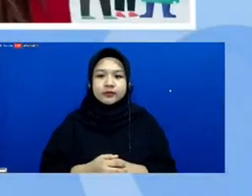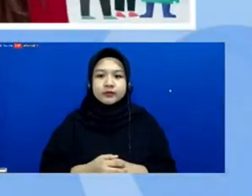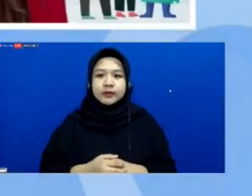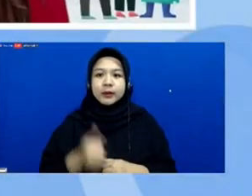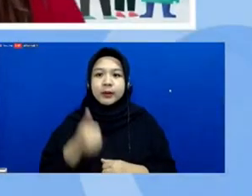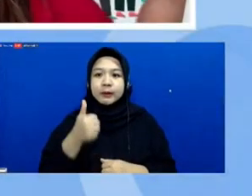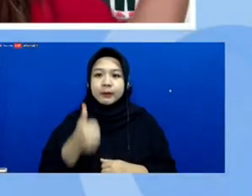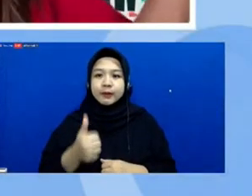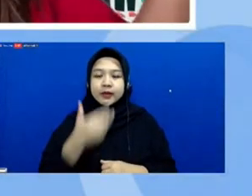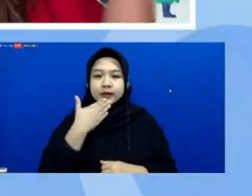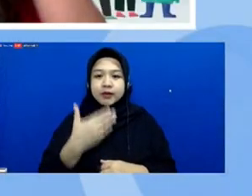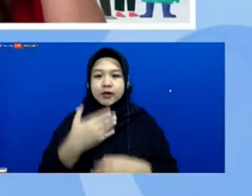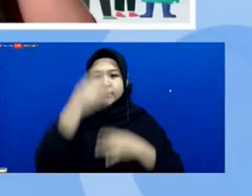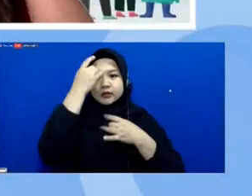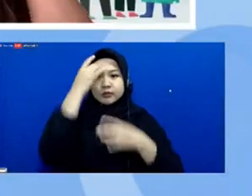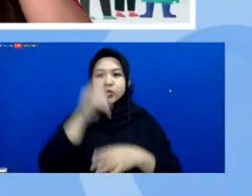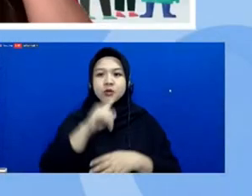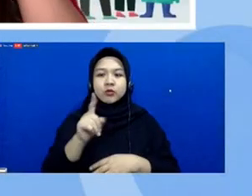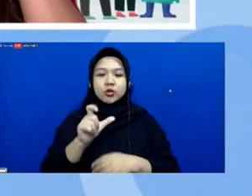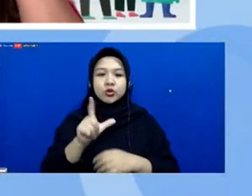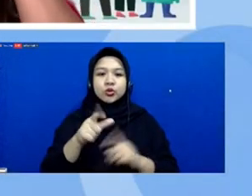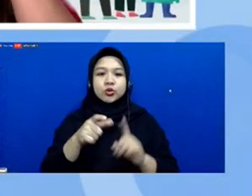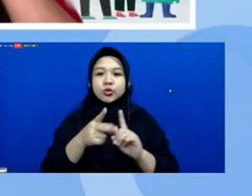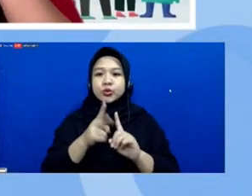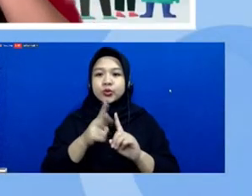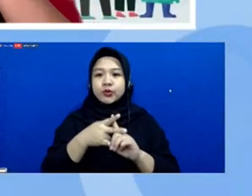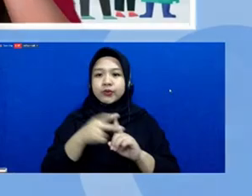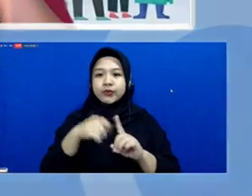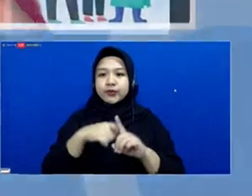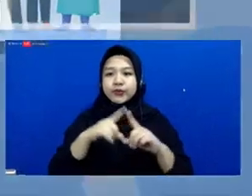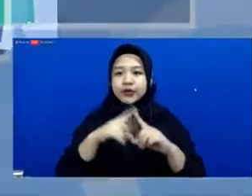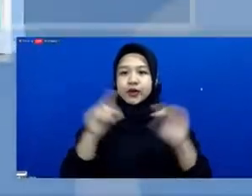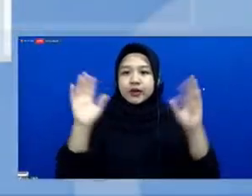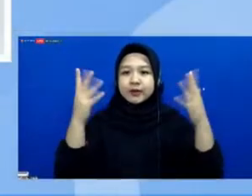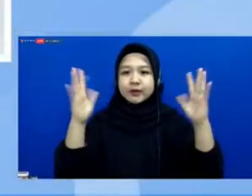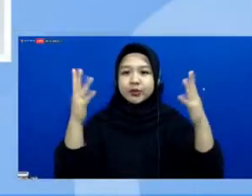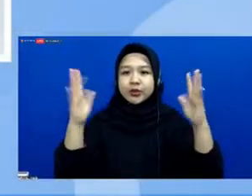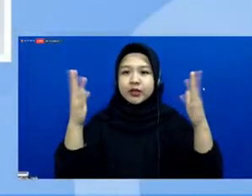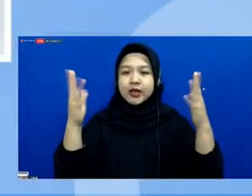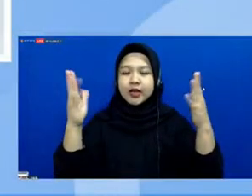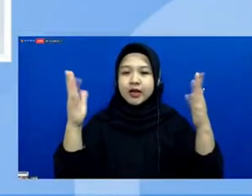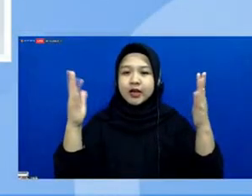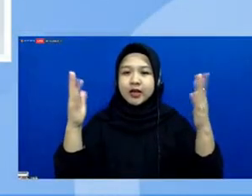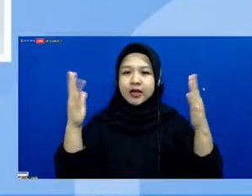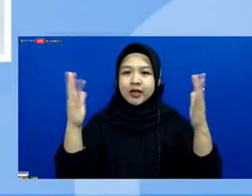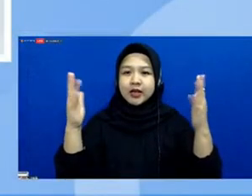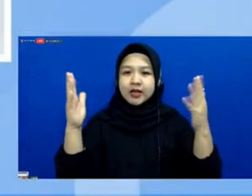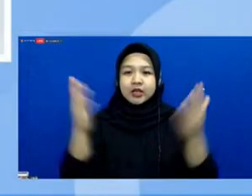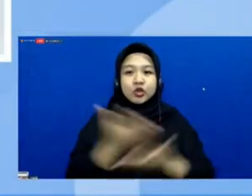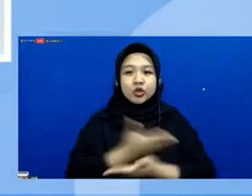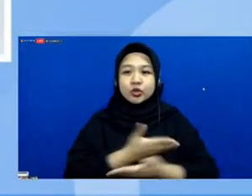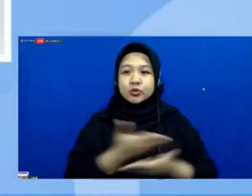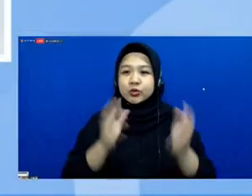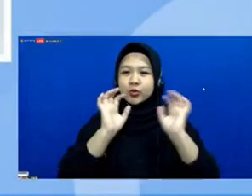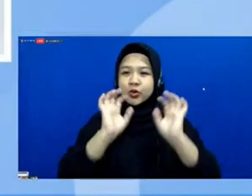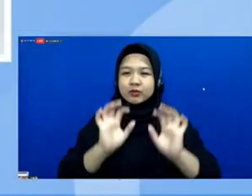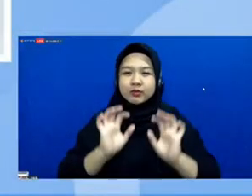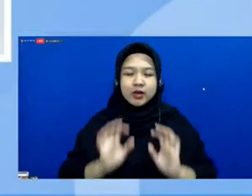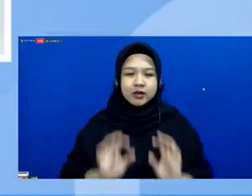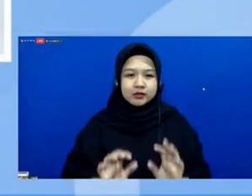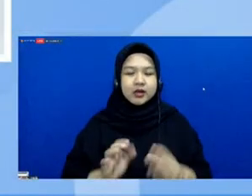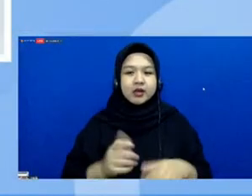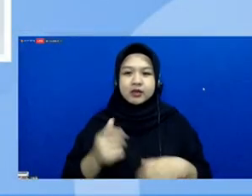Baik. Terima kasih Prof. Zulfikar. Kita berikan tepuk tangan di tempat masing-masing untuk seluruh panelis yang sudah luar biasa sekali dan